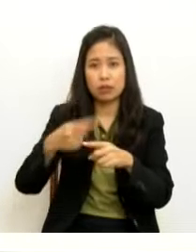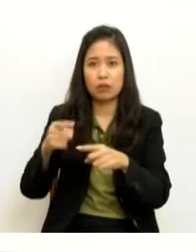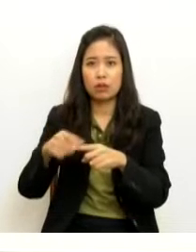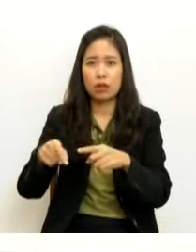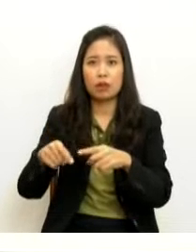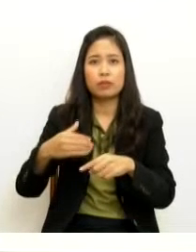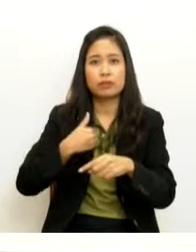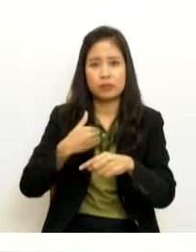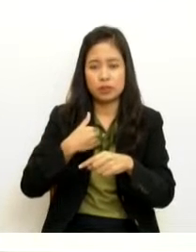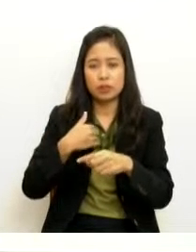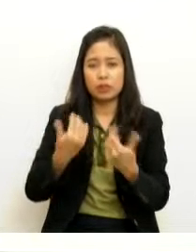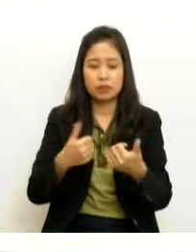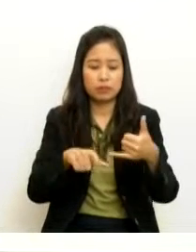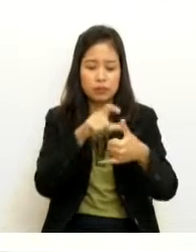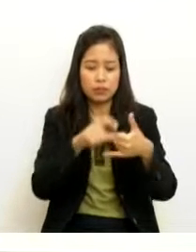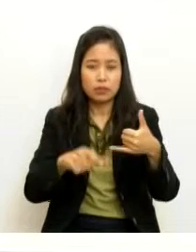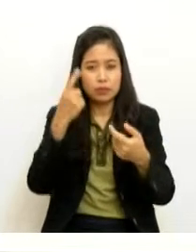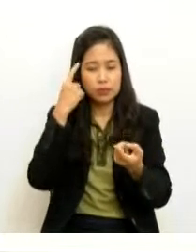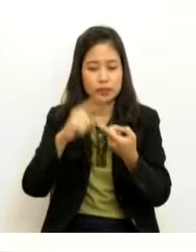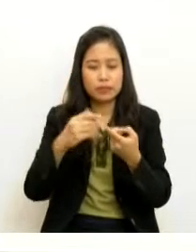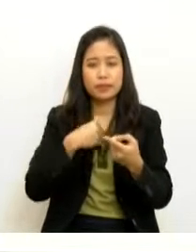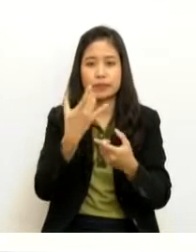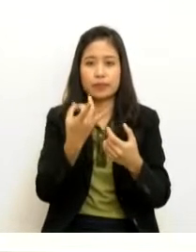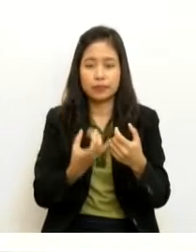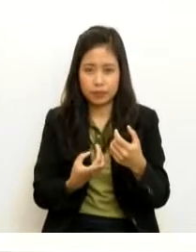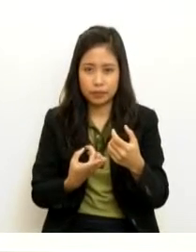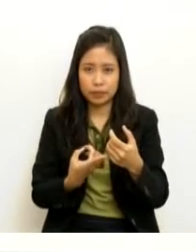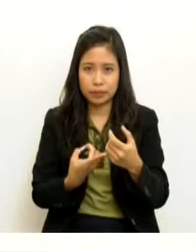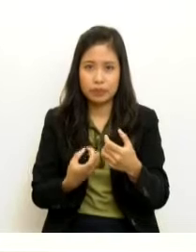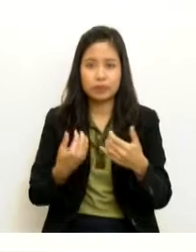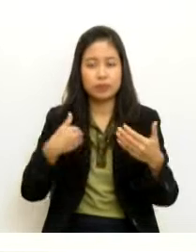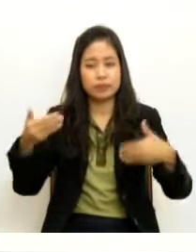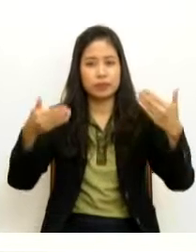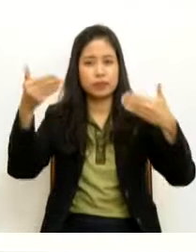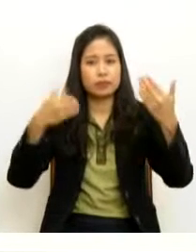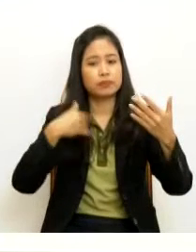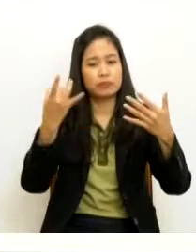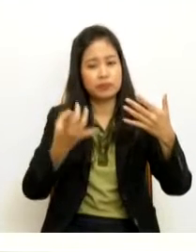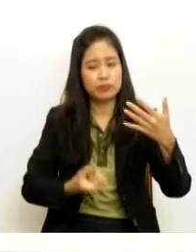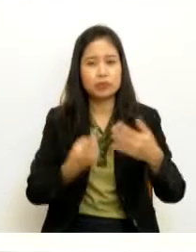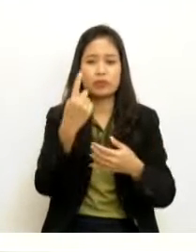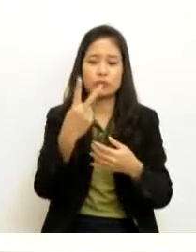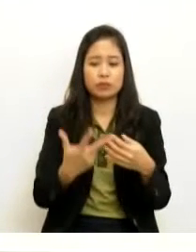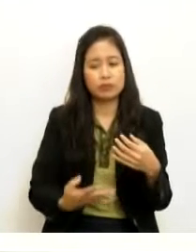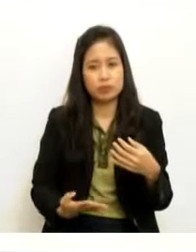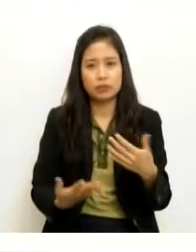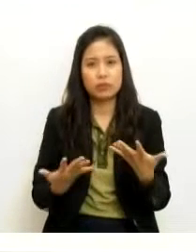เดียววัตถุประสงค์ก็บอกเพื่ออะไรยังไงนะครับกิจกรรมมีอะไรบ้าง1 2 3 4 5แล้วก็ใส่เงินไปตามกิ